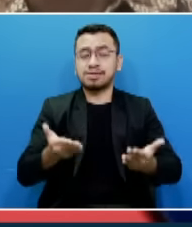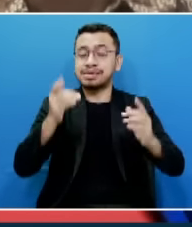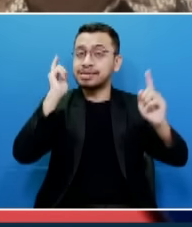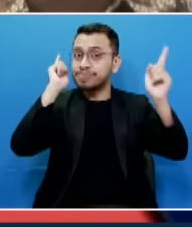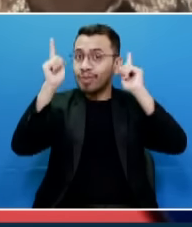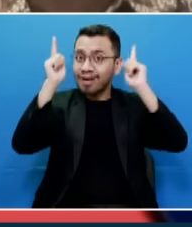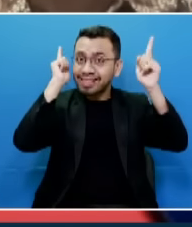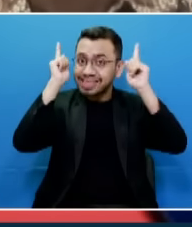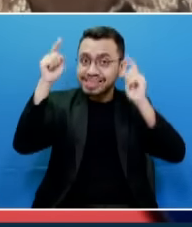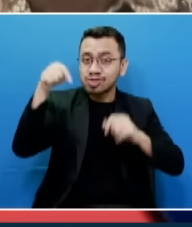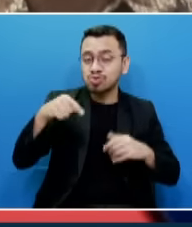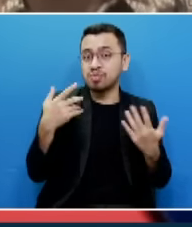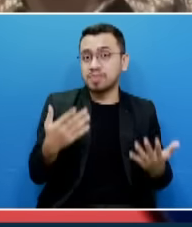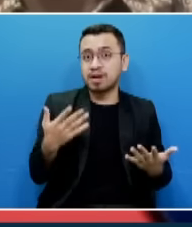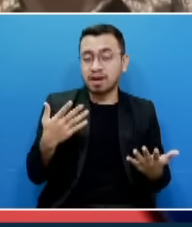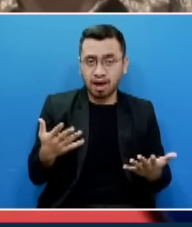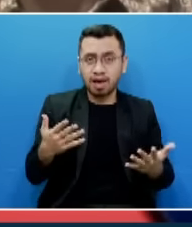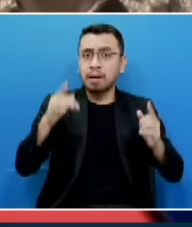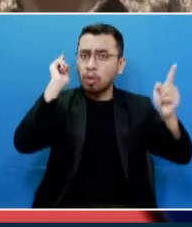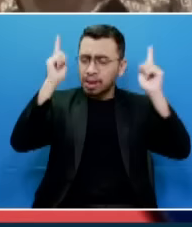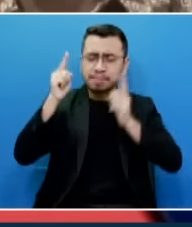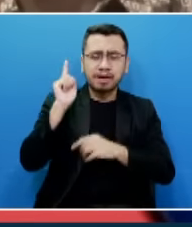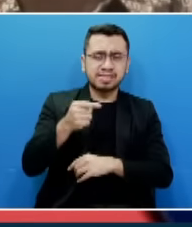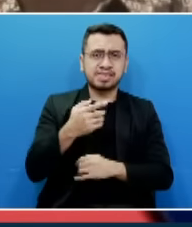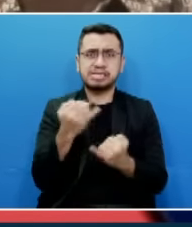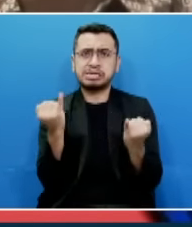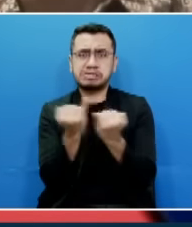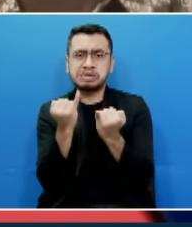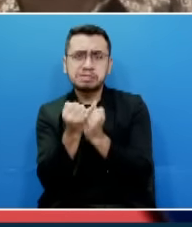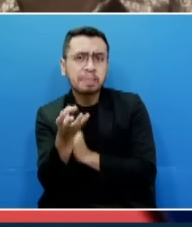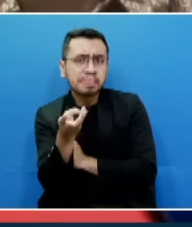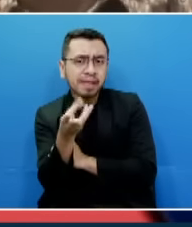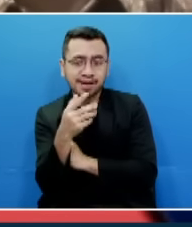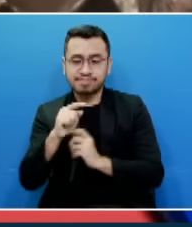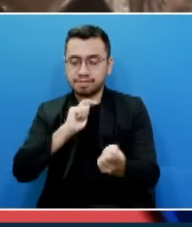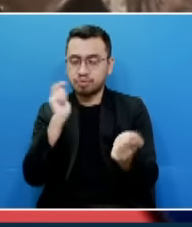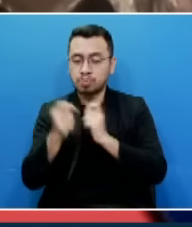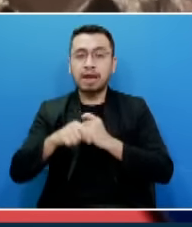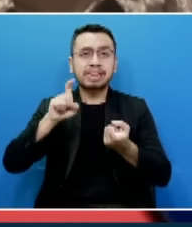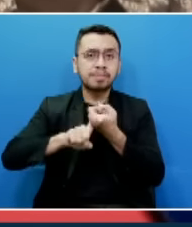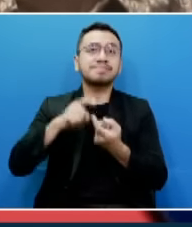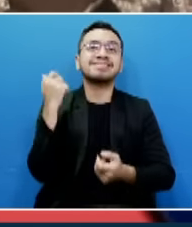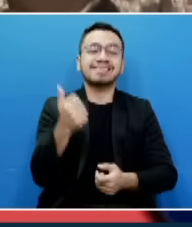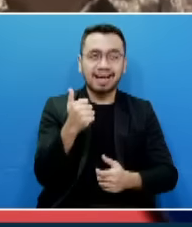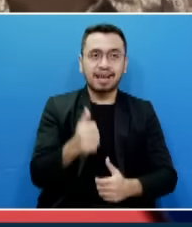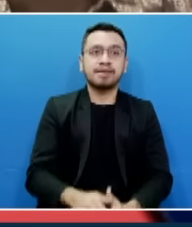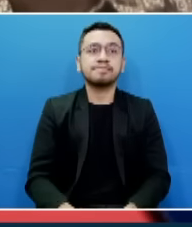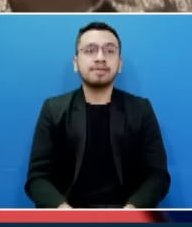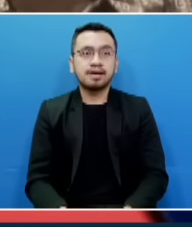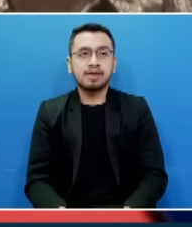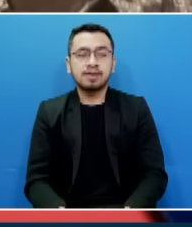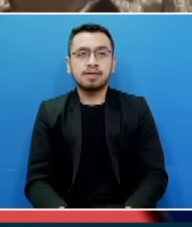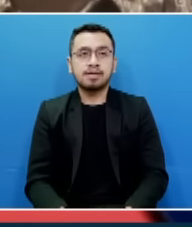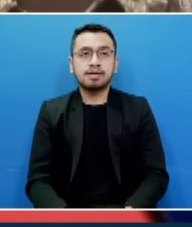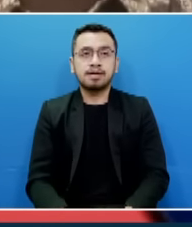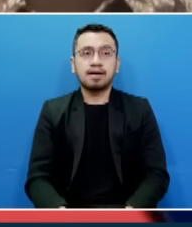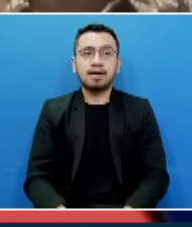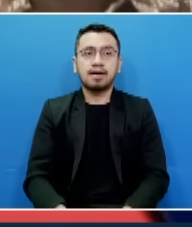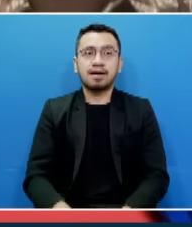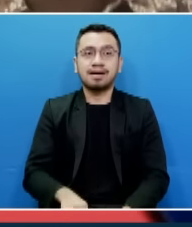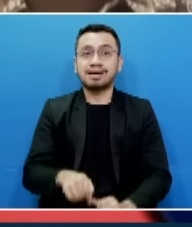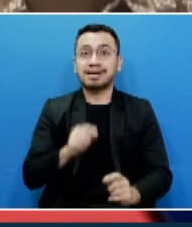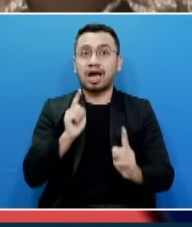Anda istilahnya sekarang memakai emosional pribadi anda dalam pengertian yang baper itu Anda enggak akan